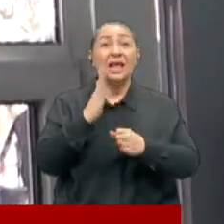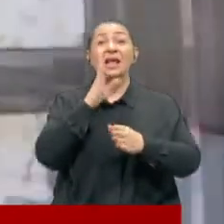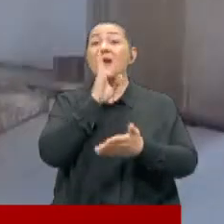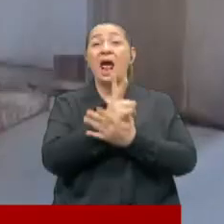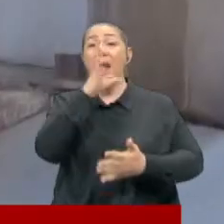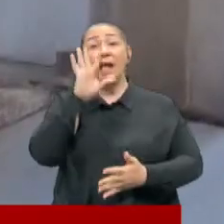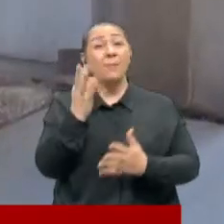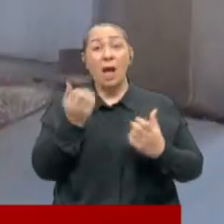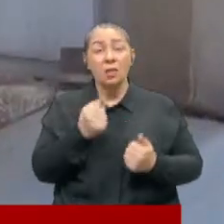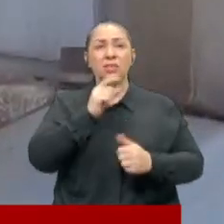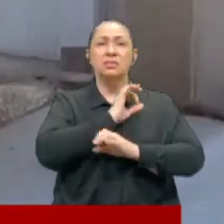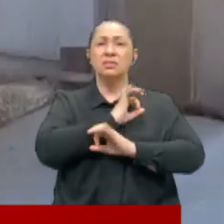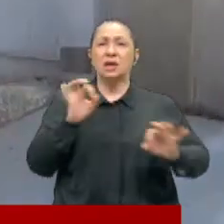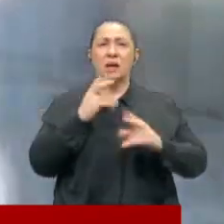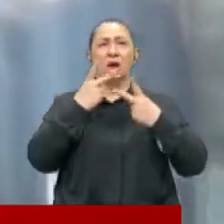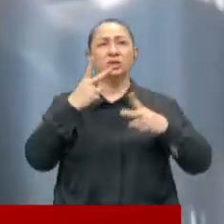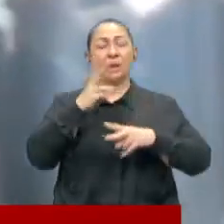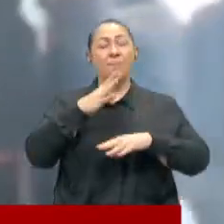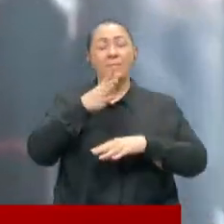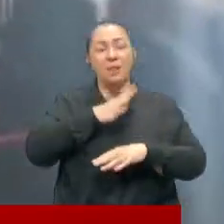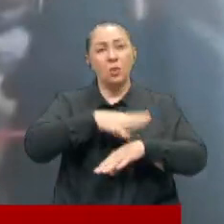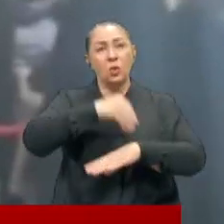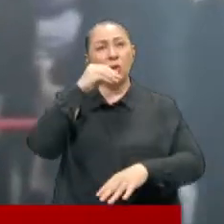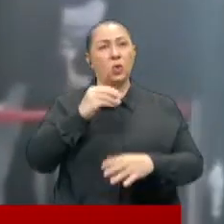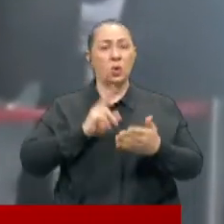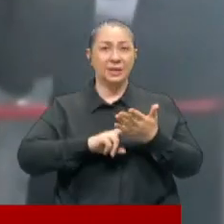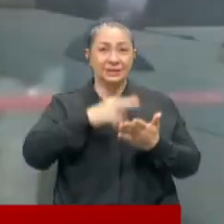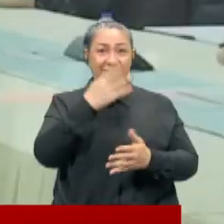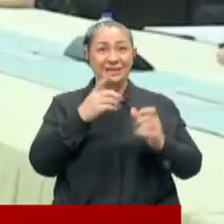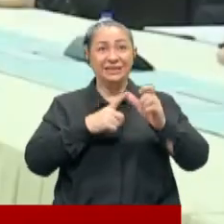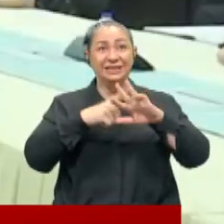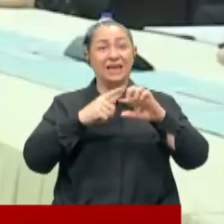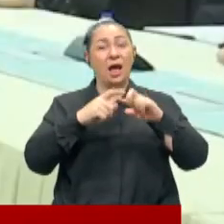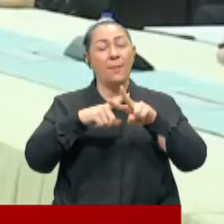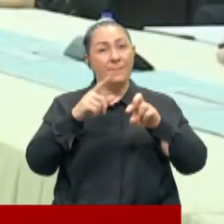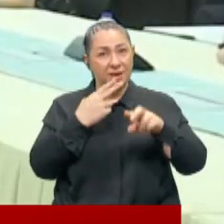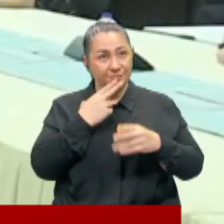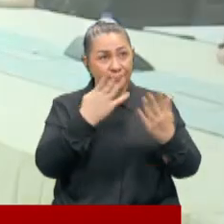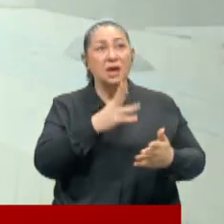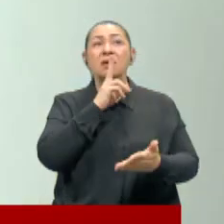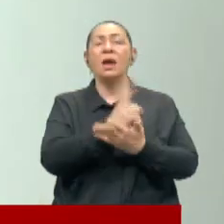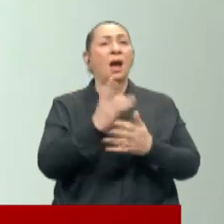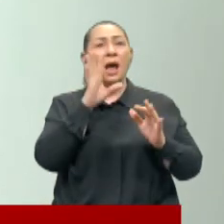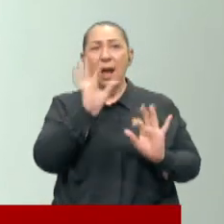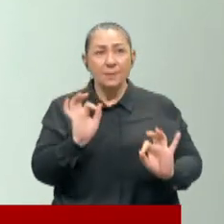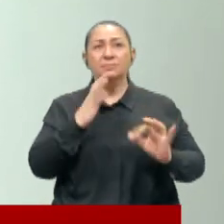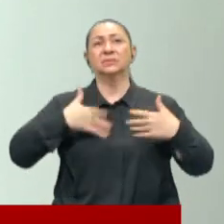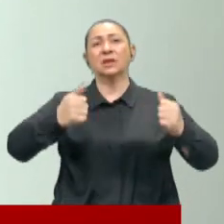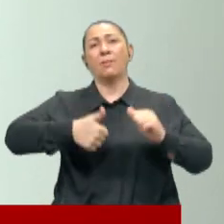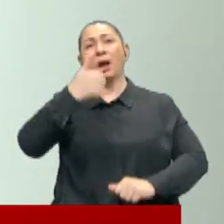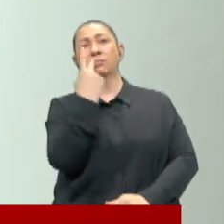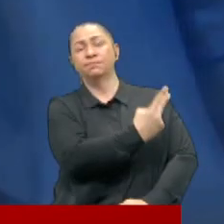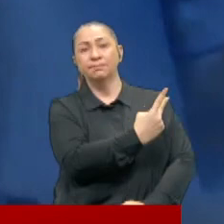kararı kimin aldığını çok that açıkladı bilim kurulu üyesi Serap Şimşek Yavuz kararı Sağlık Bakanlığı'nın aldığını